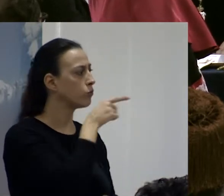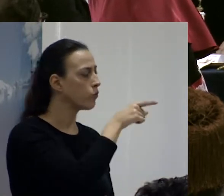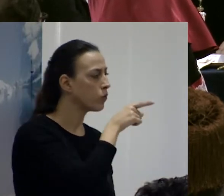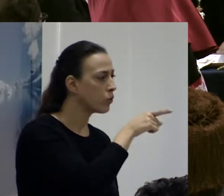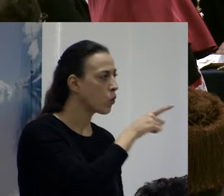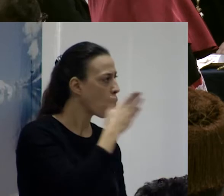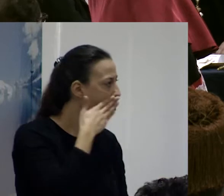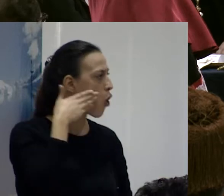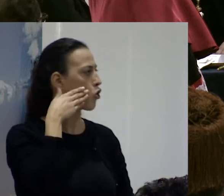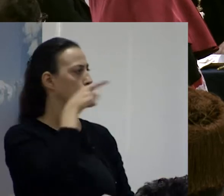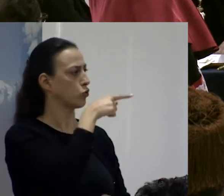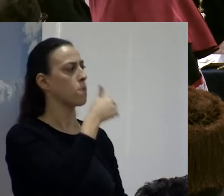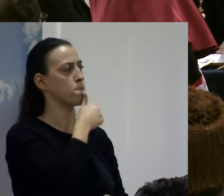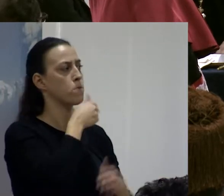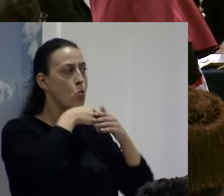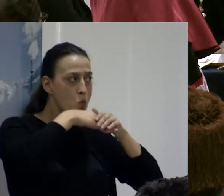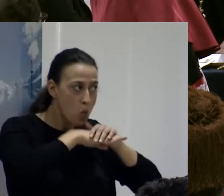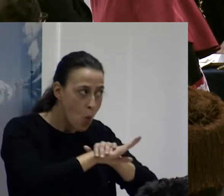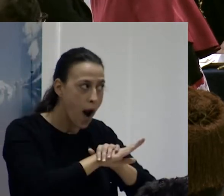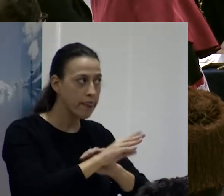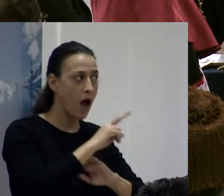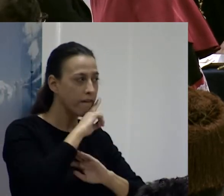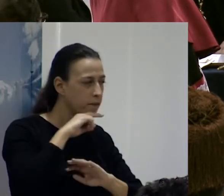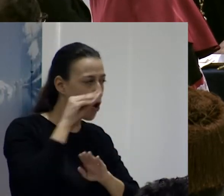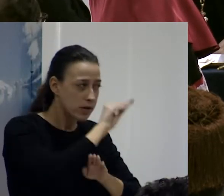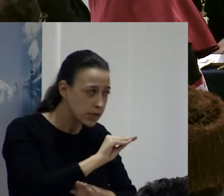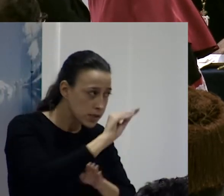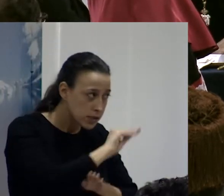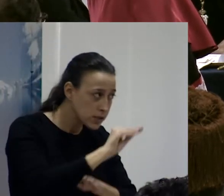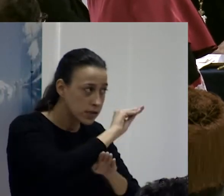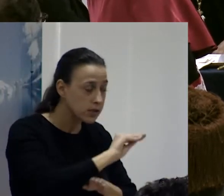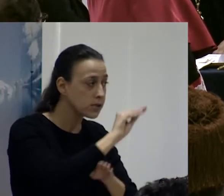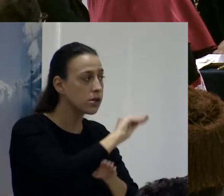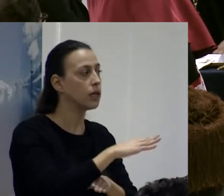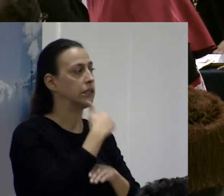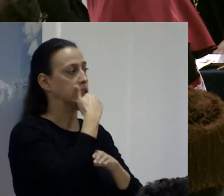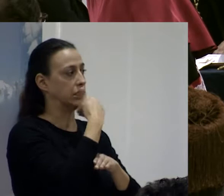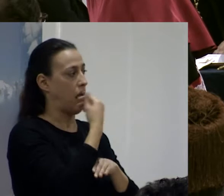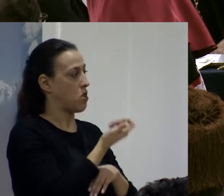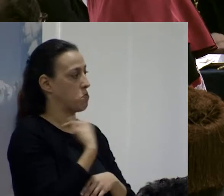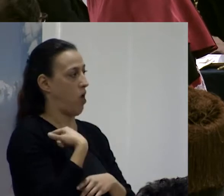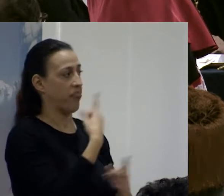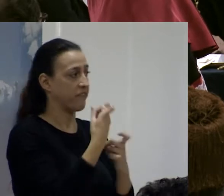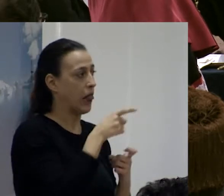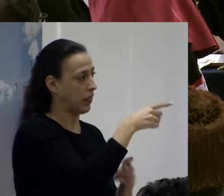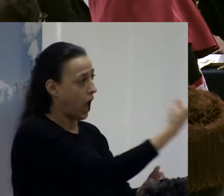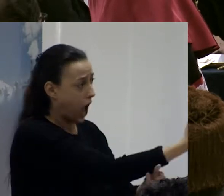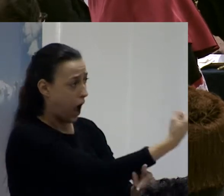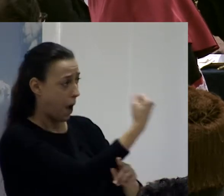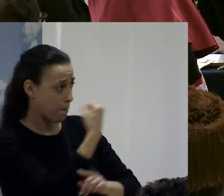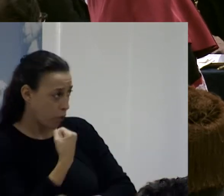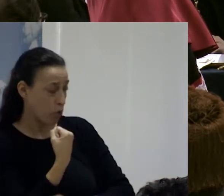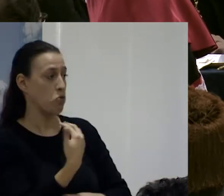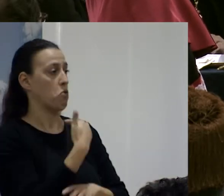i l'honor de la Universitat d'Alacant i l'ajudareu i prestareu concurs, suport i consell en els assumptes i